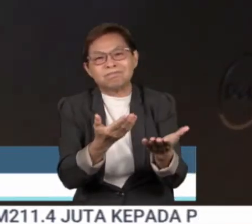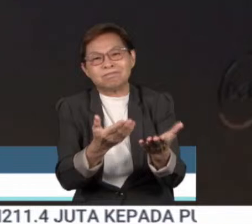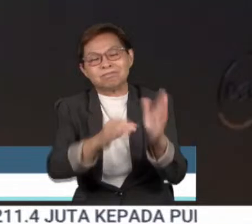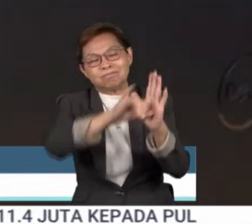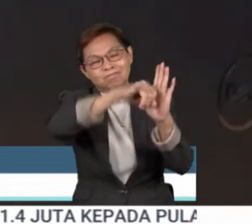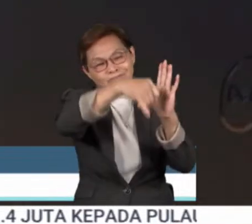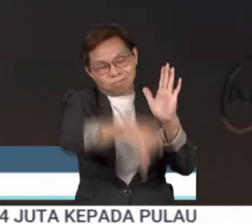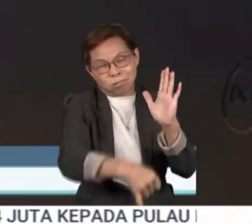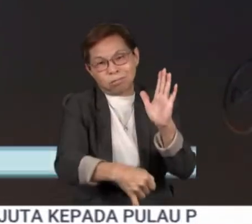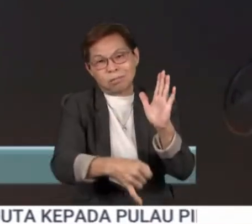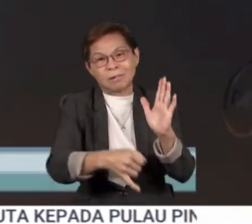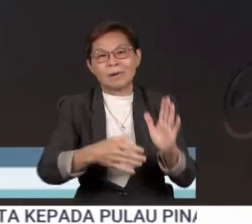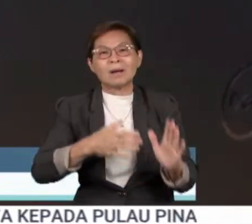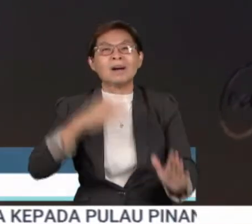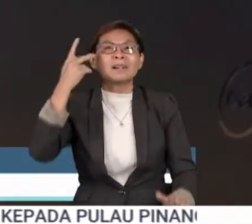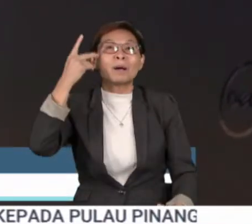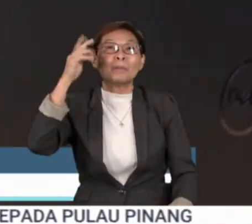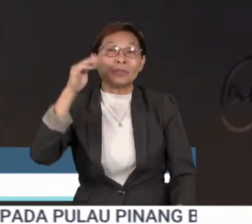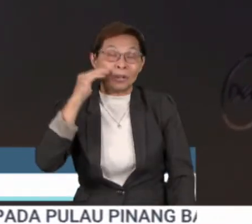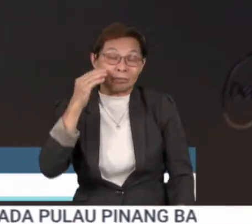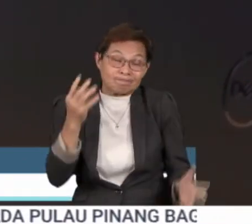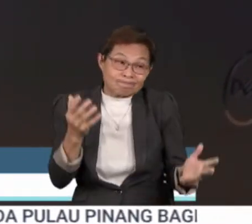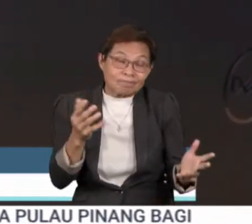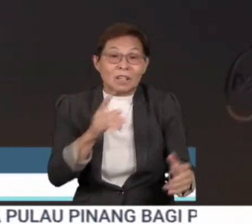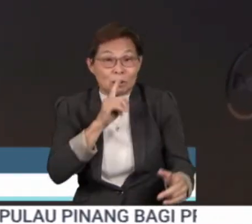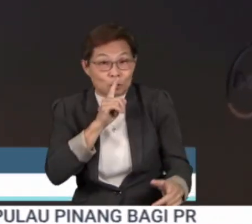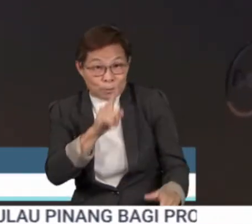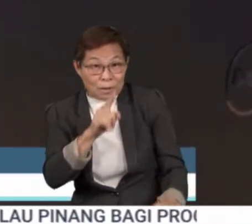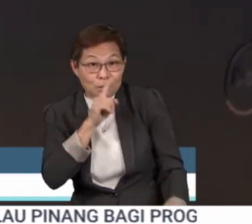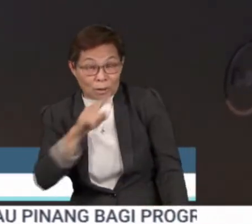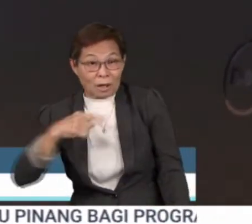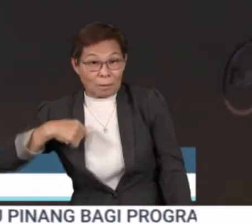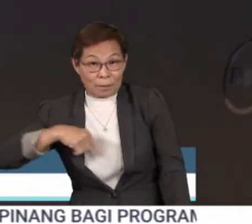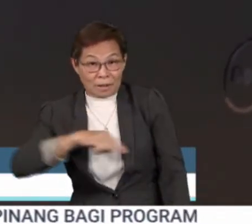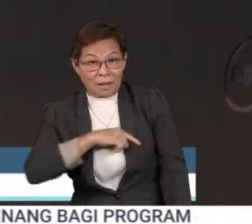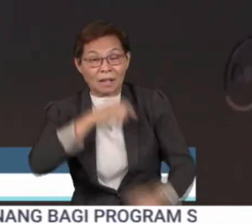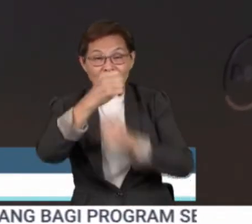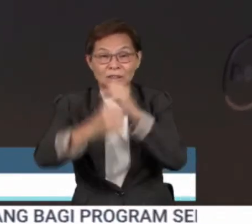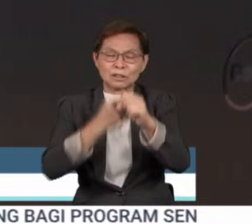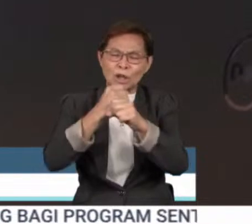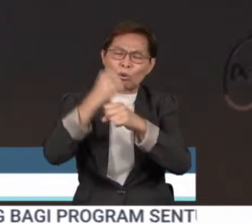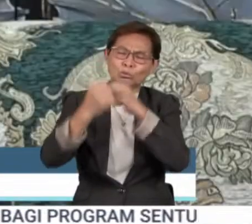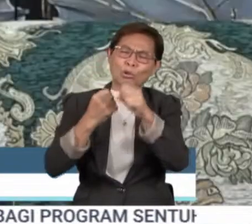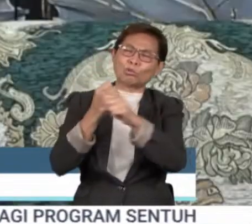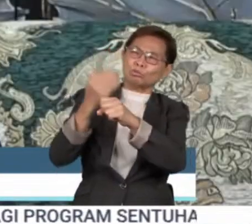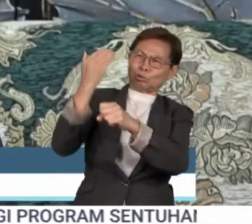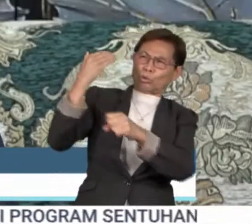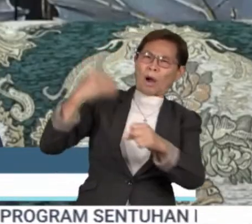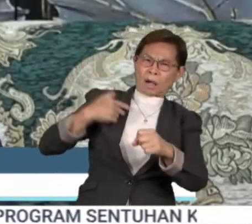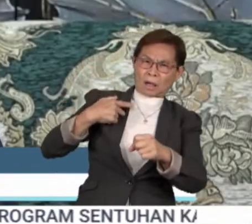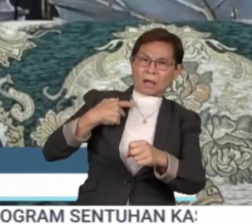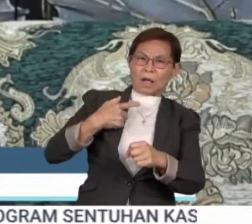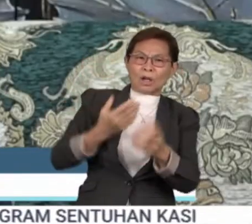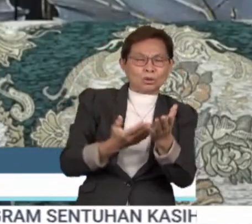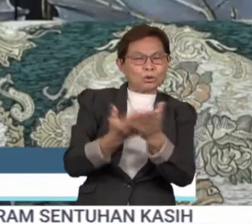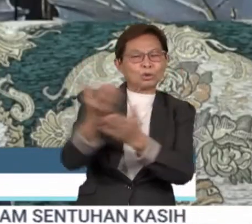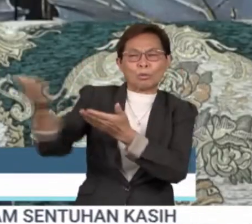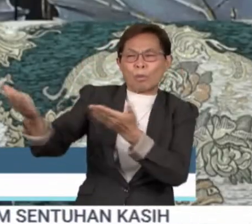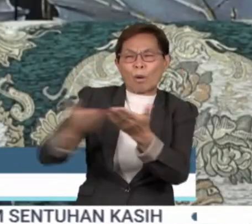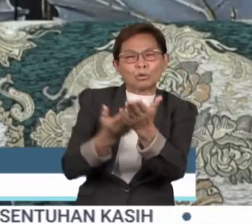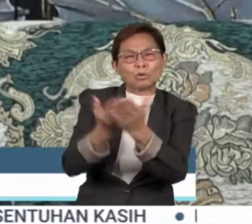baik kementerian sendirilah. Walaupun sebenarnya kami tahun-tahun sebelum ni memang akan bawah terus